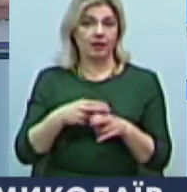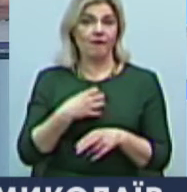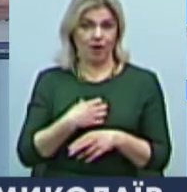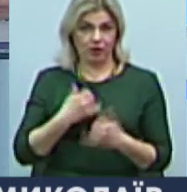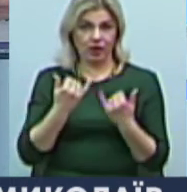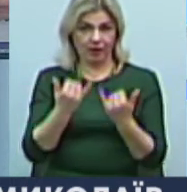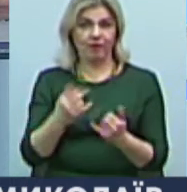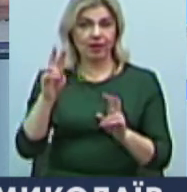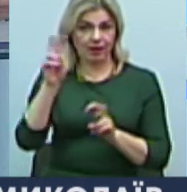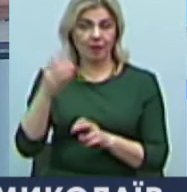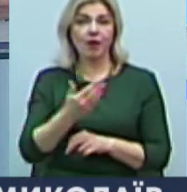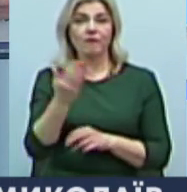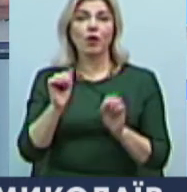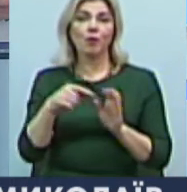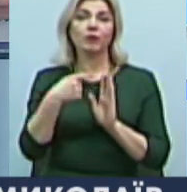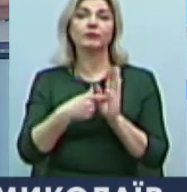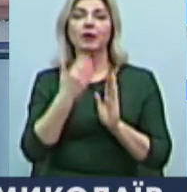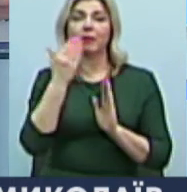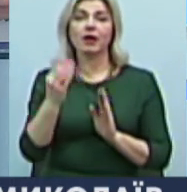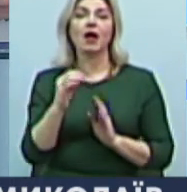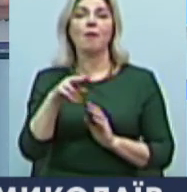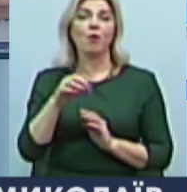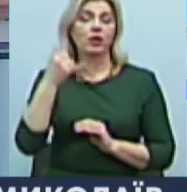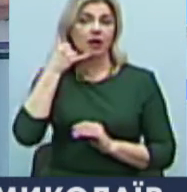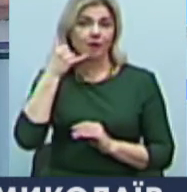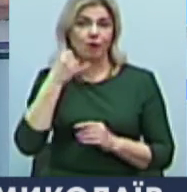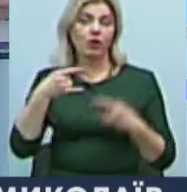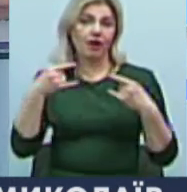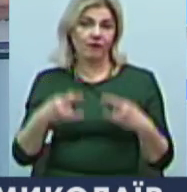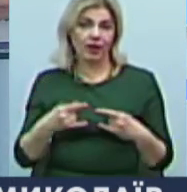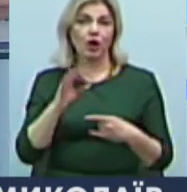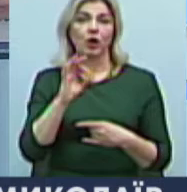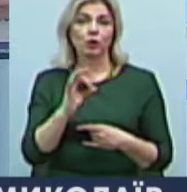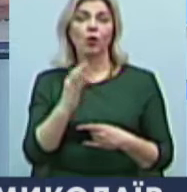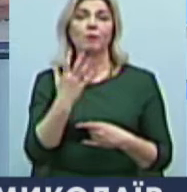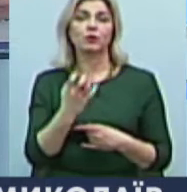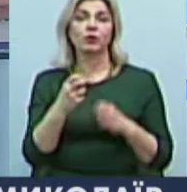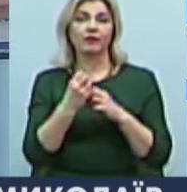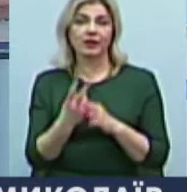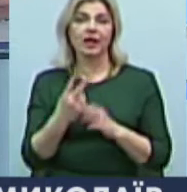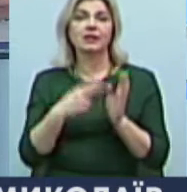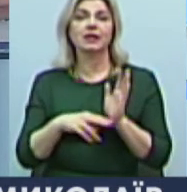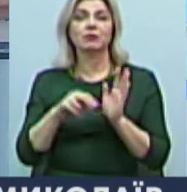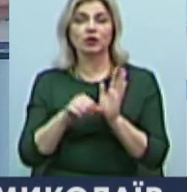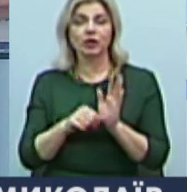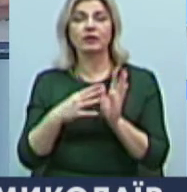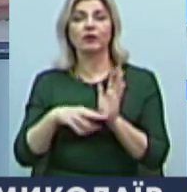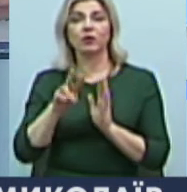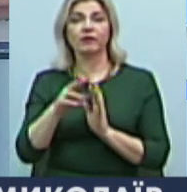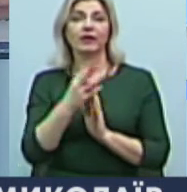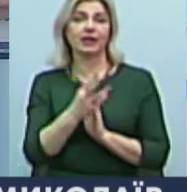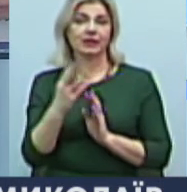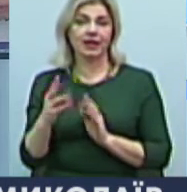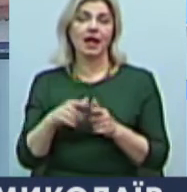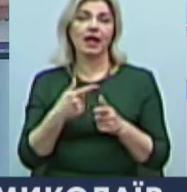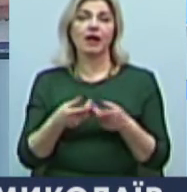ви можете поставити свої запитання Андрію Максименку за телефоном прямого ефіру 0512 76 92 33 або залиште